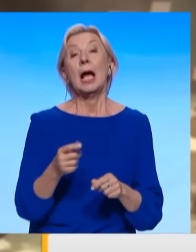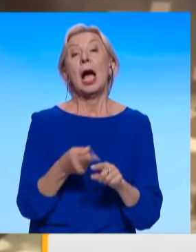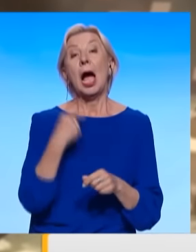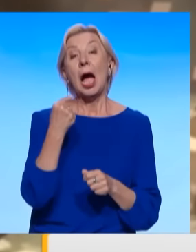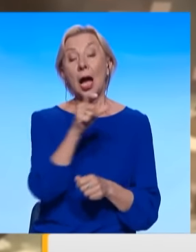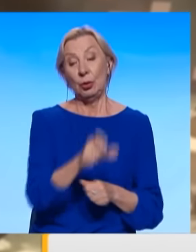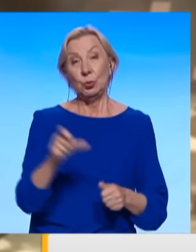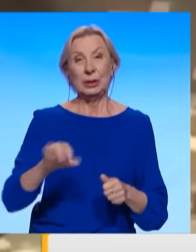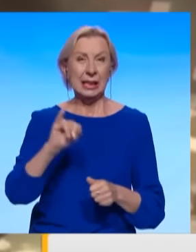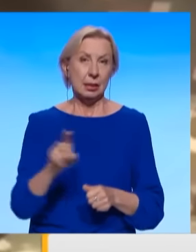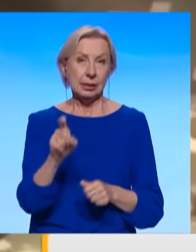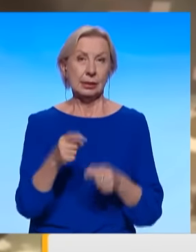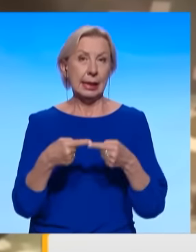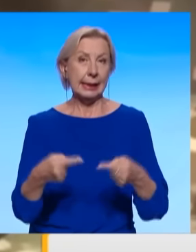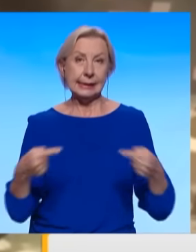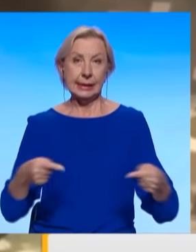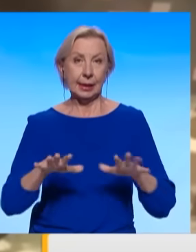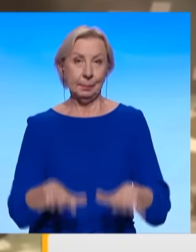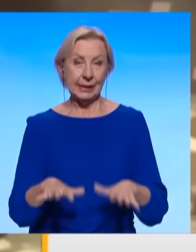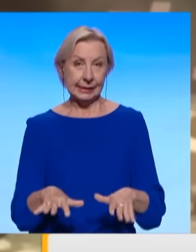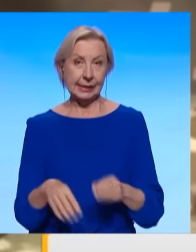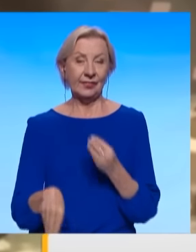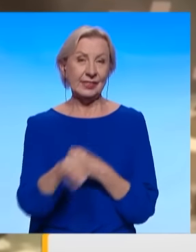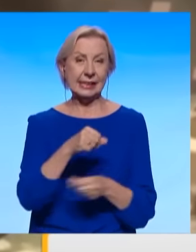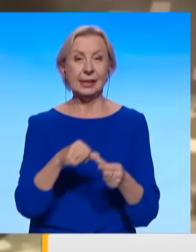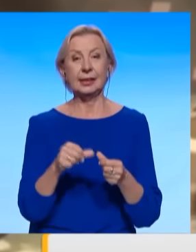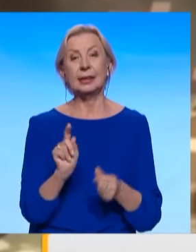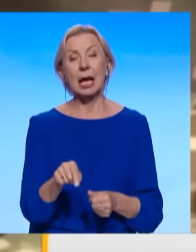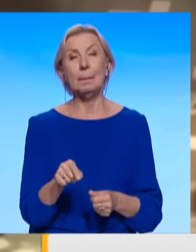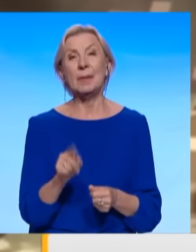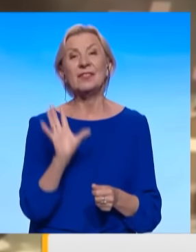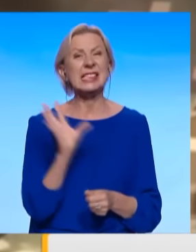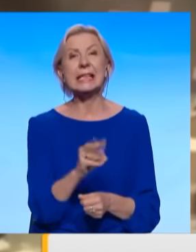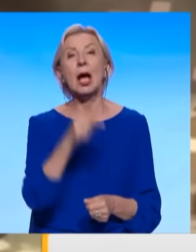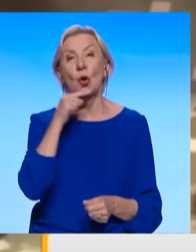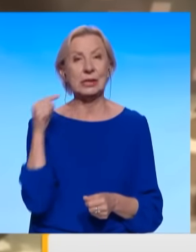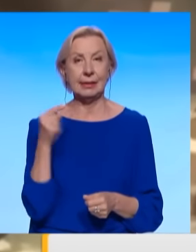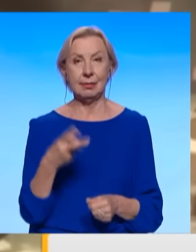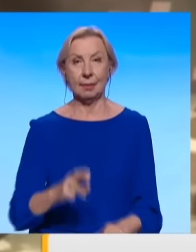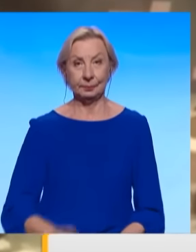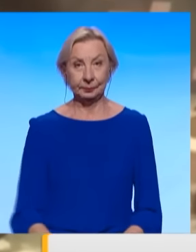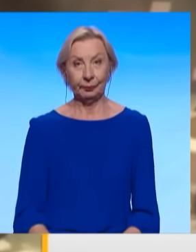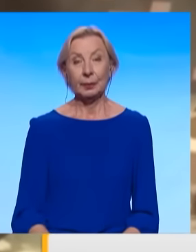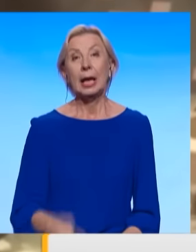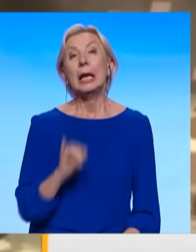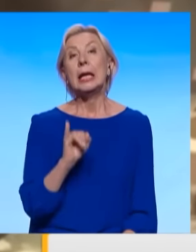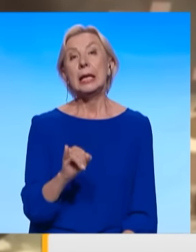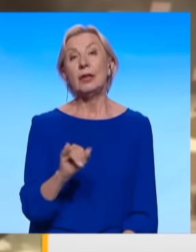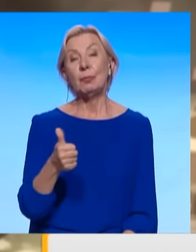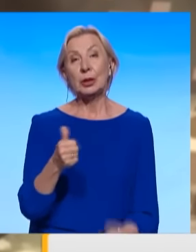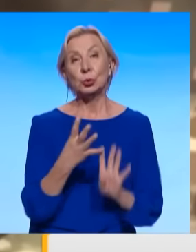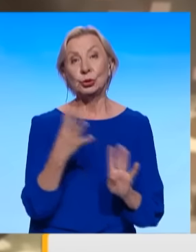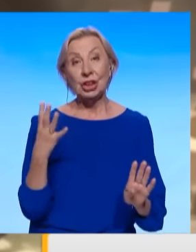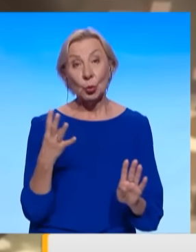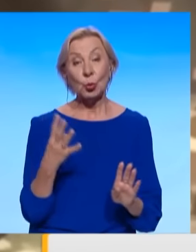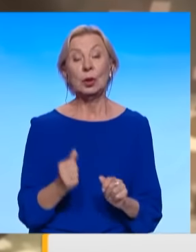абсолютно з різних місць в вся Ну там вся Росія Скажем так от і в першу